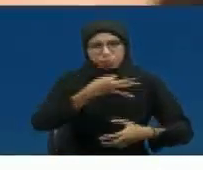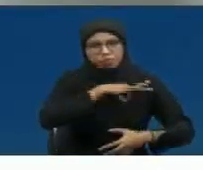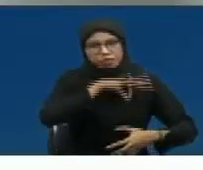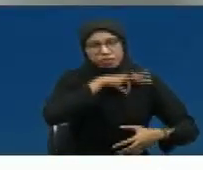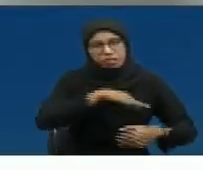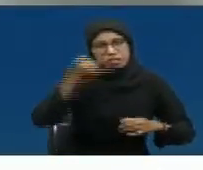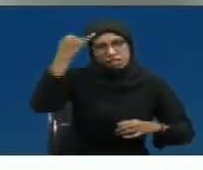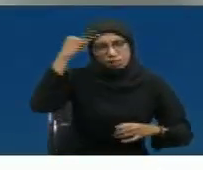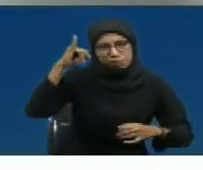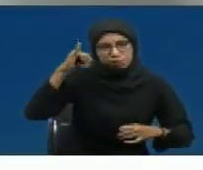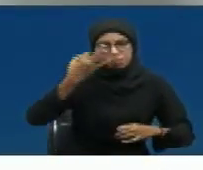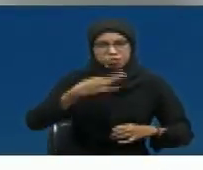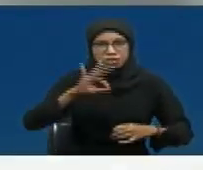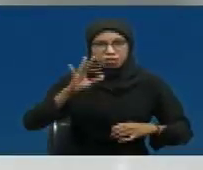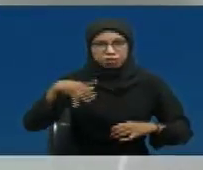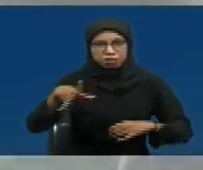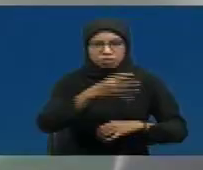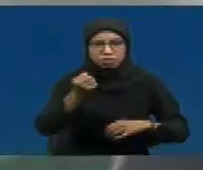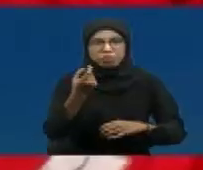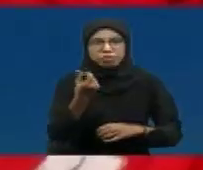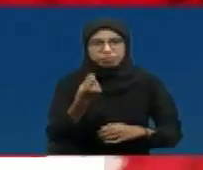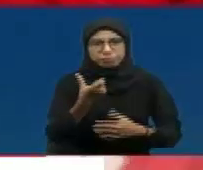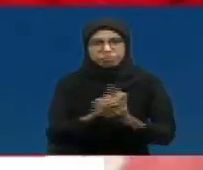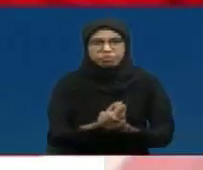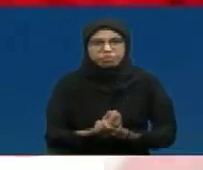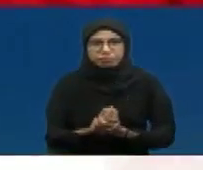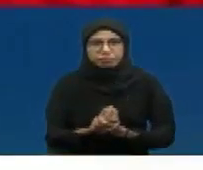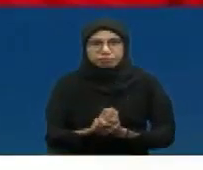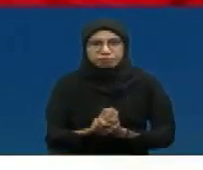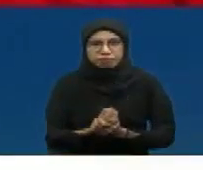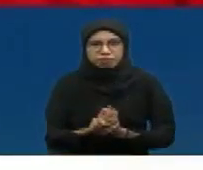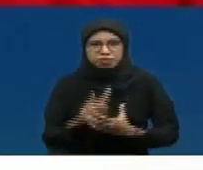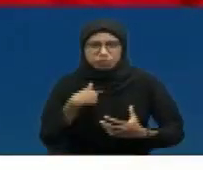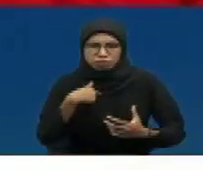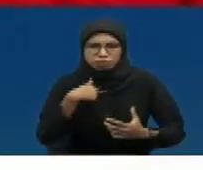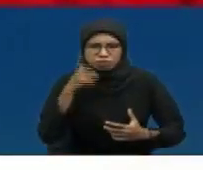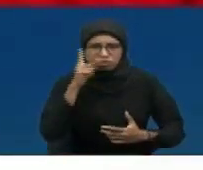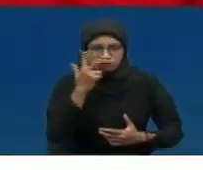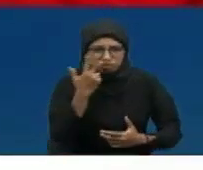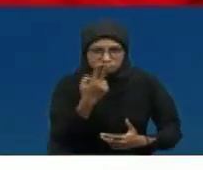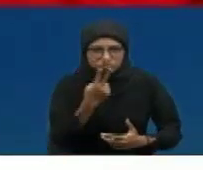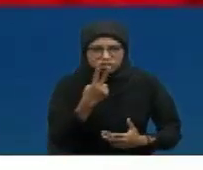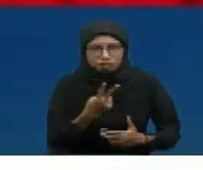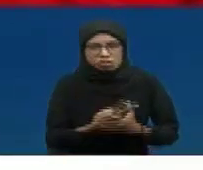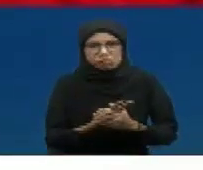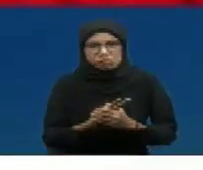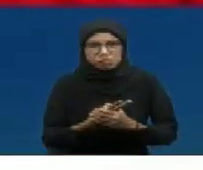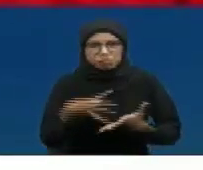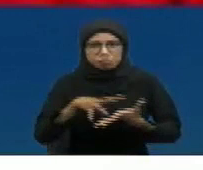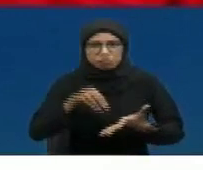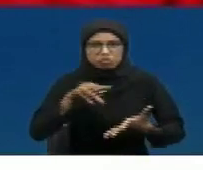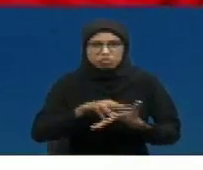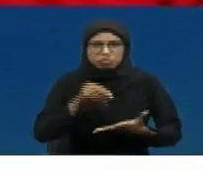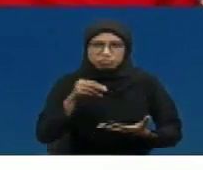ilmu barunya demi menambah penghasilan. Kalau saya lihat, sepertinya dalam pembelajarannya